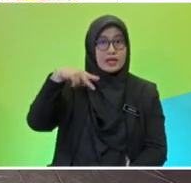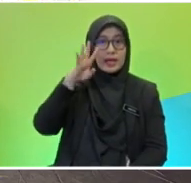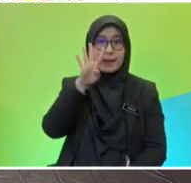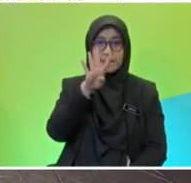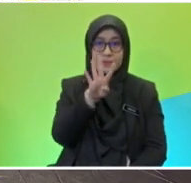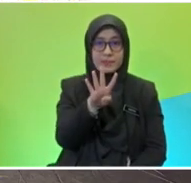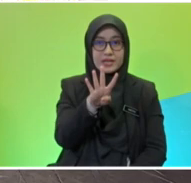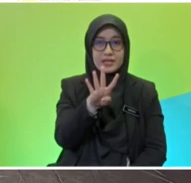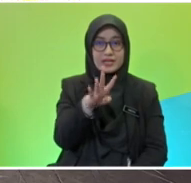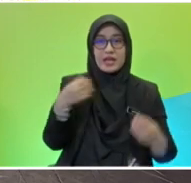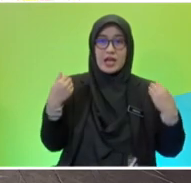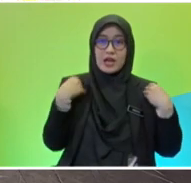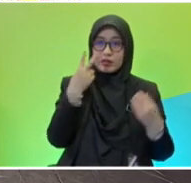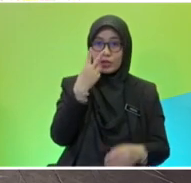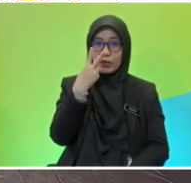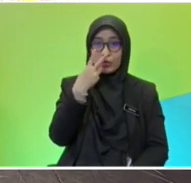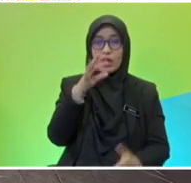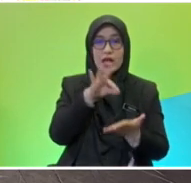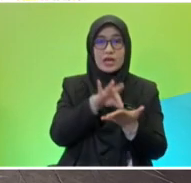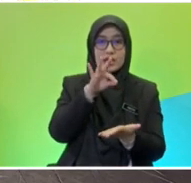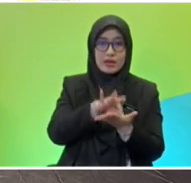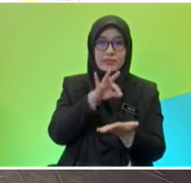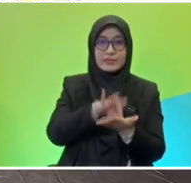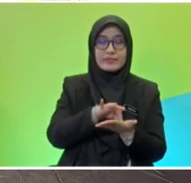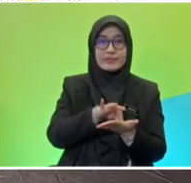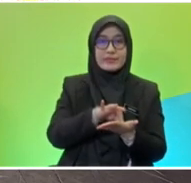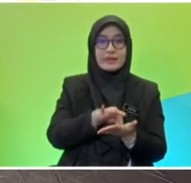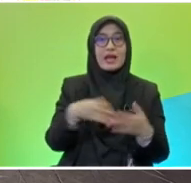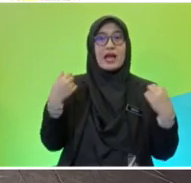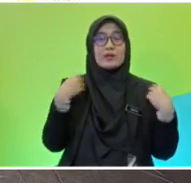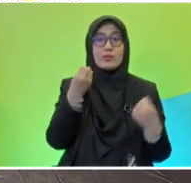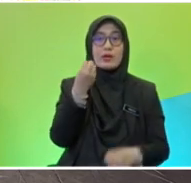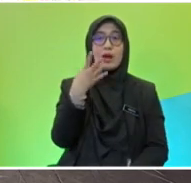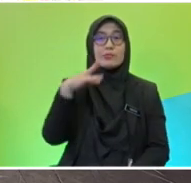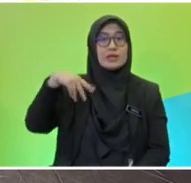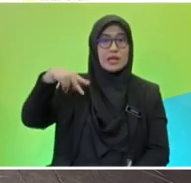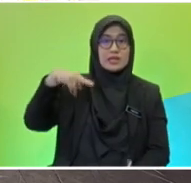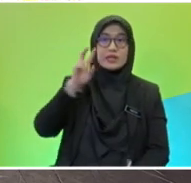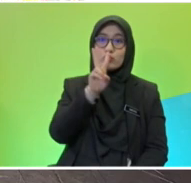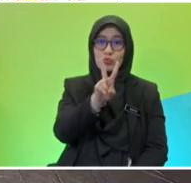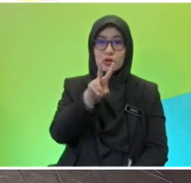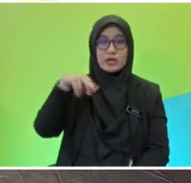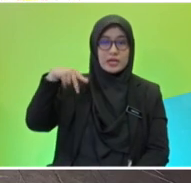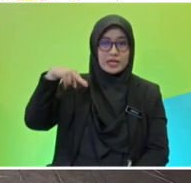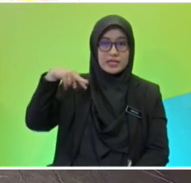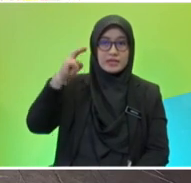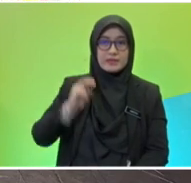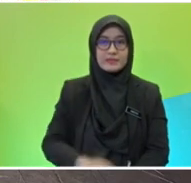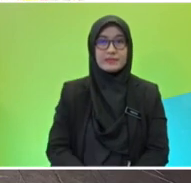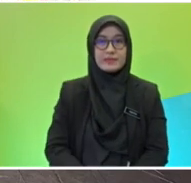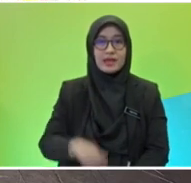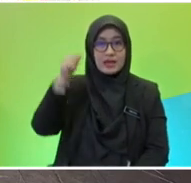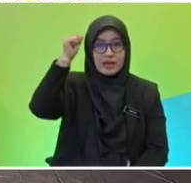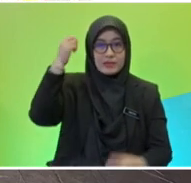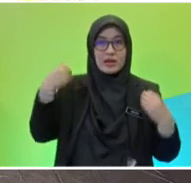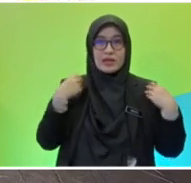Ada tengok ayam tak situ? Ini ayam cikgu. Berapa kakinya? Ada 2. Ada 2. Okey. Akmal ada